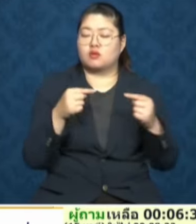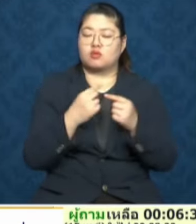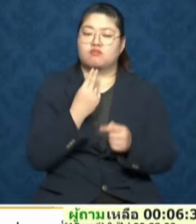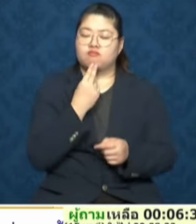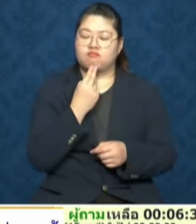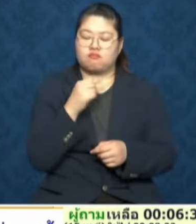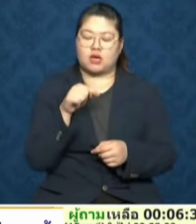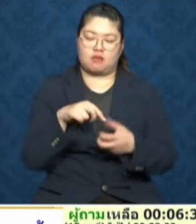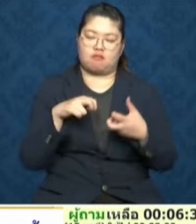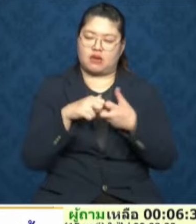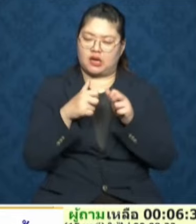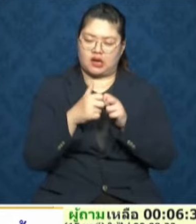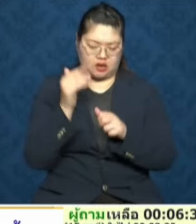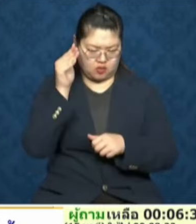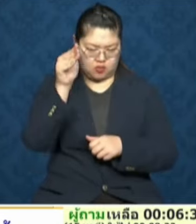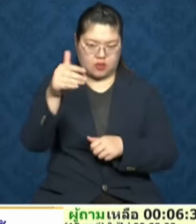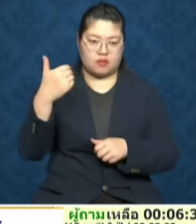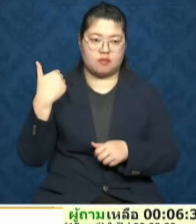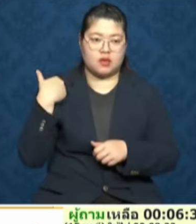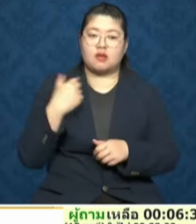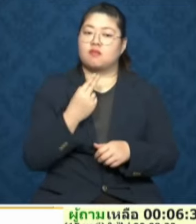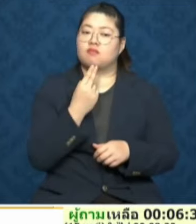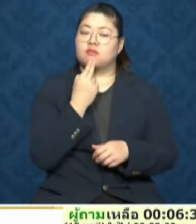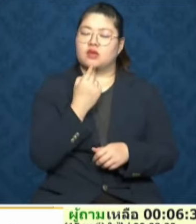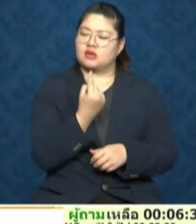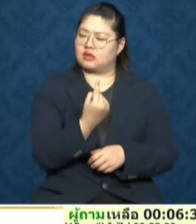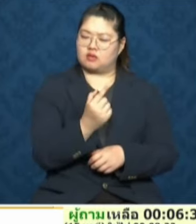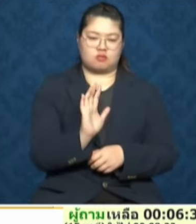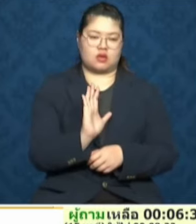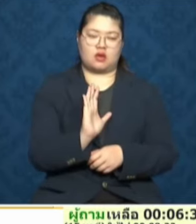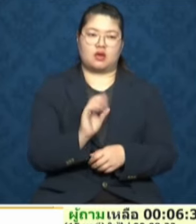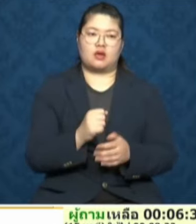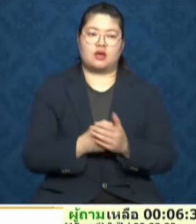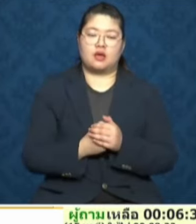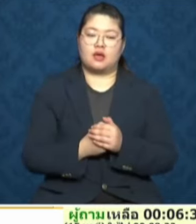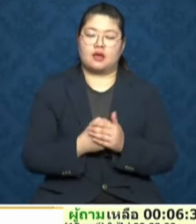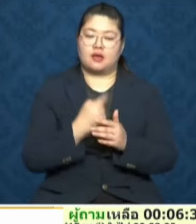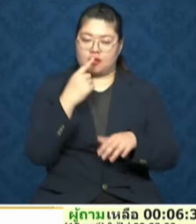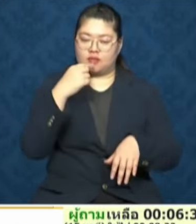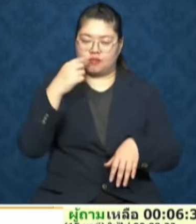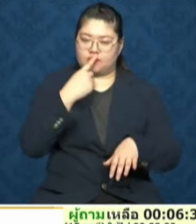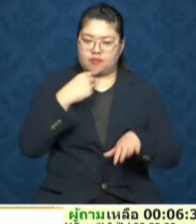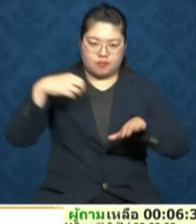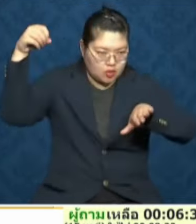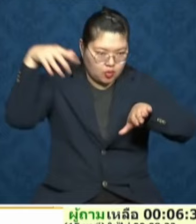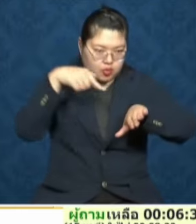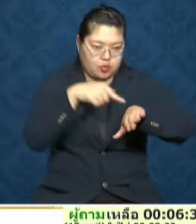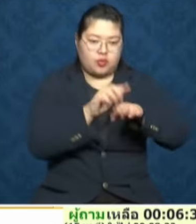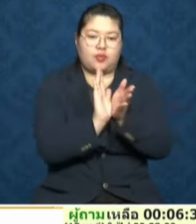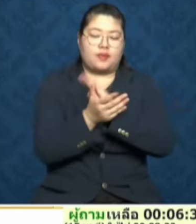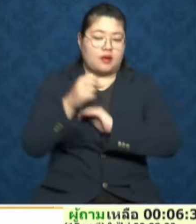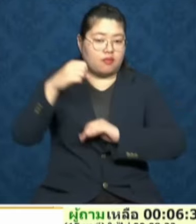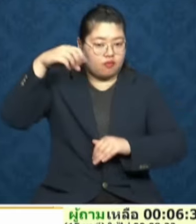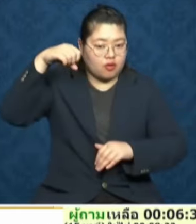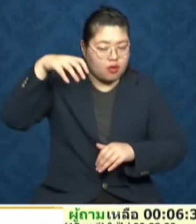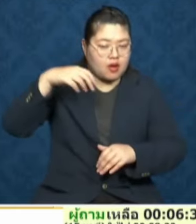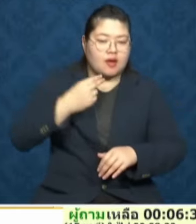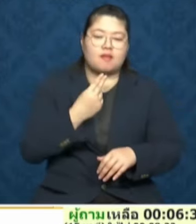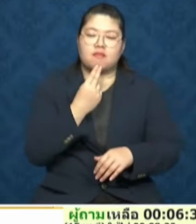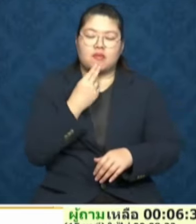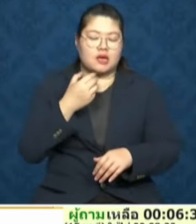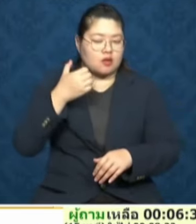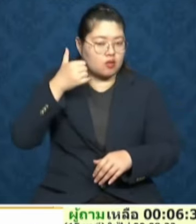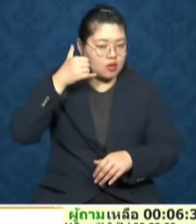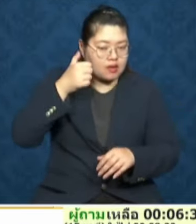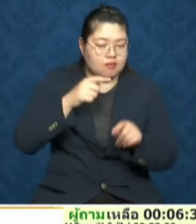ี่จะเป็ปญหารในอนาคตข้างหน้าไมใชแแ็ตเตอรี่ค่ะ รวมไปถงโลารOOF TOPS หรือตัวแบ็ตเตอี่โทร ศัasseมือ